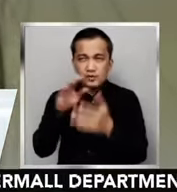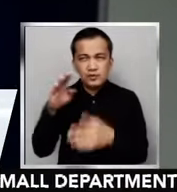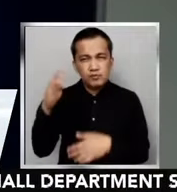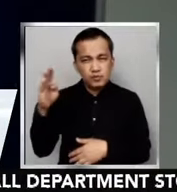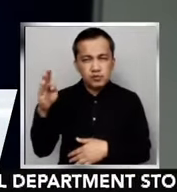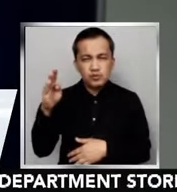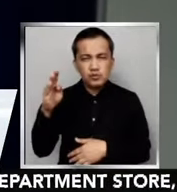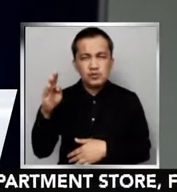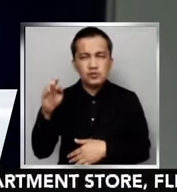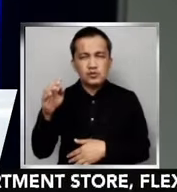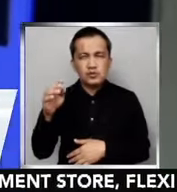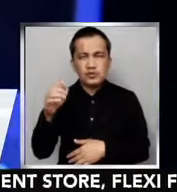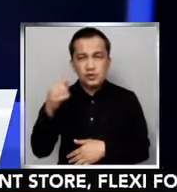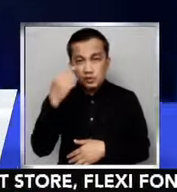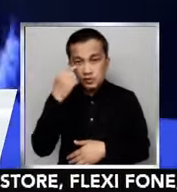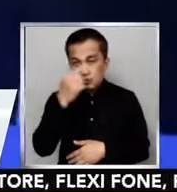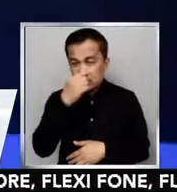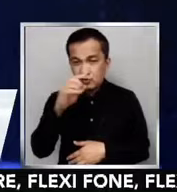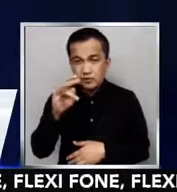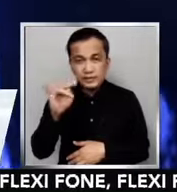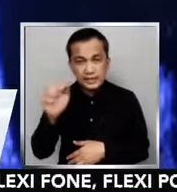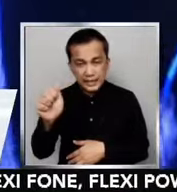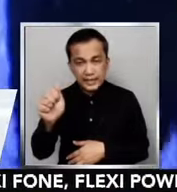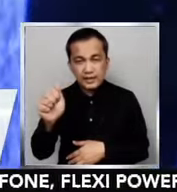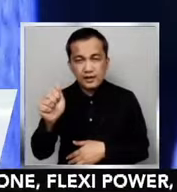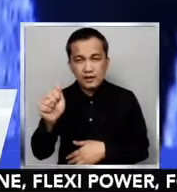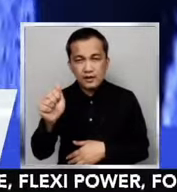mga corneas dahil may